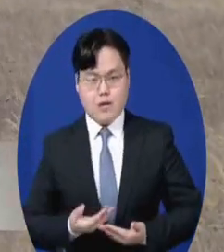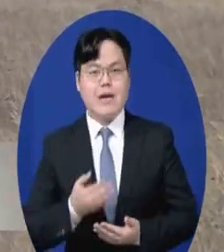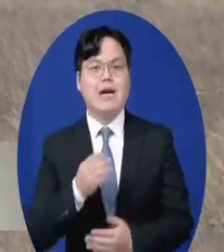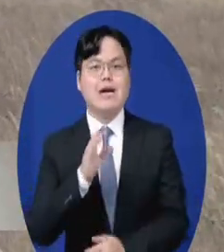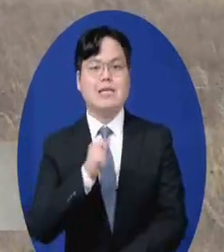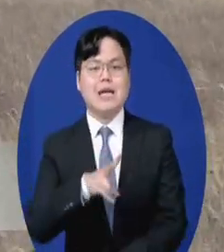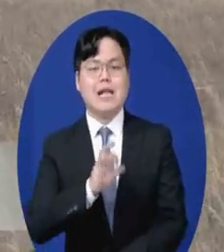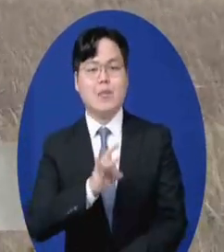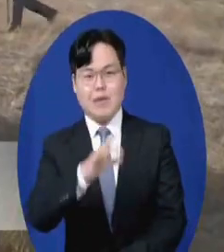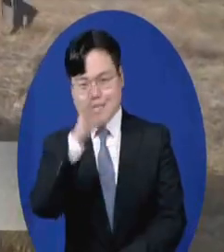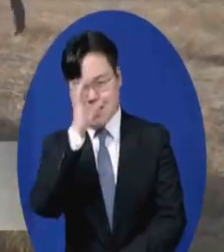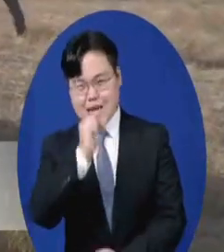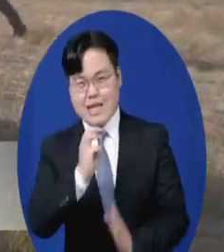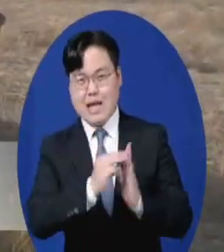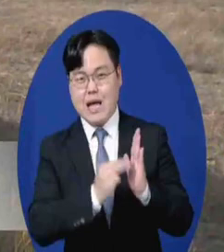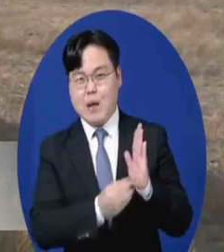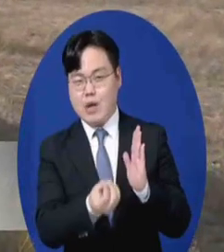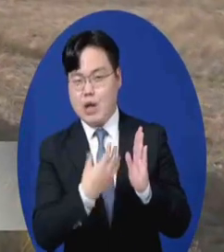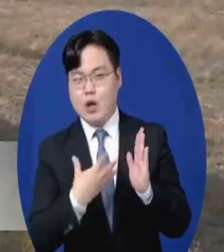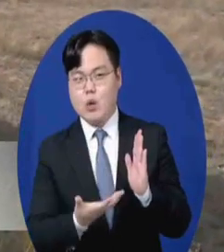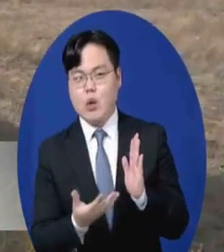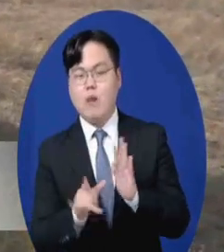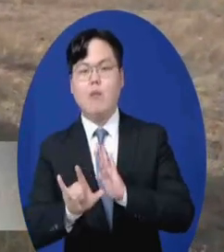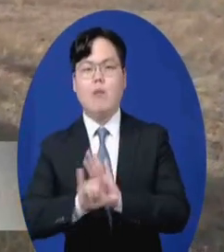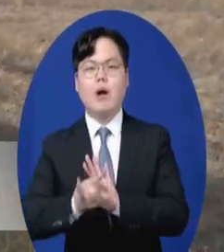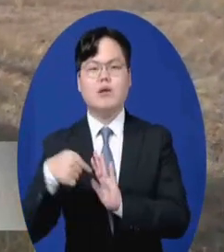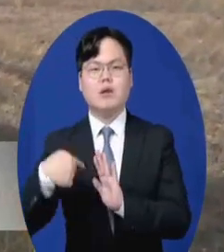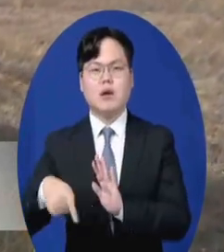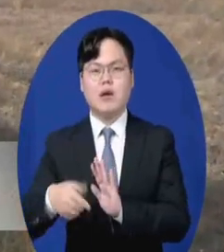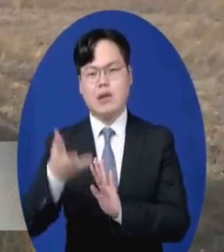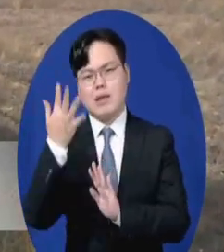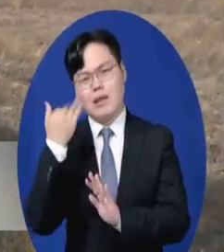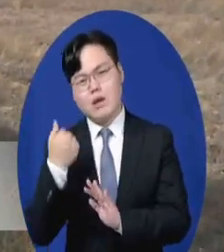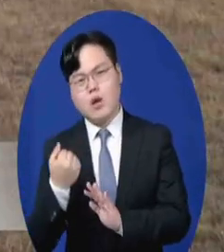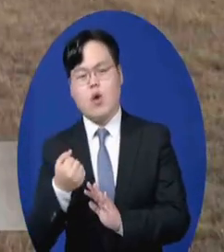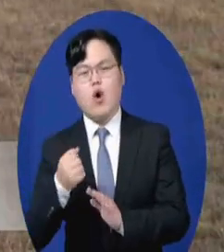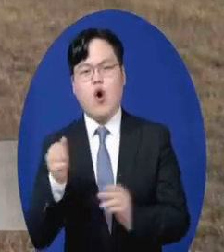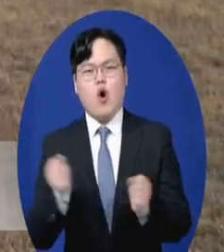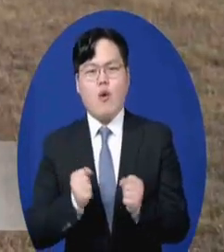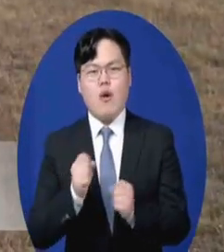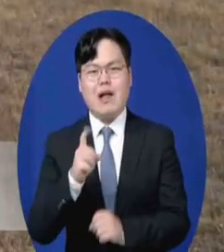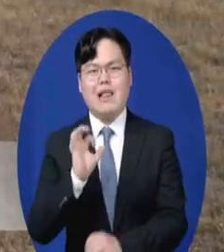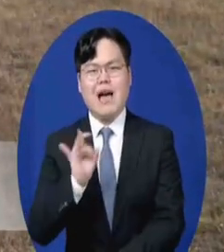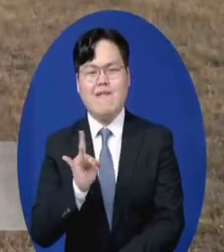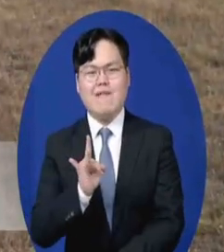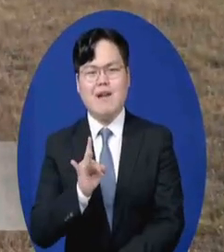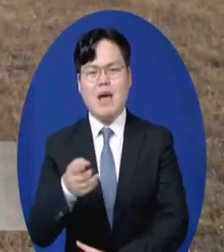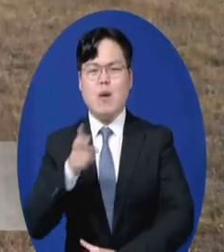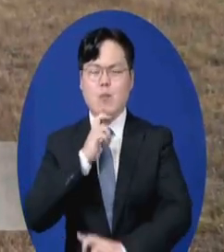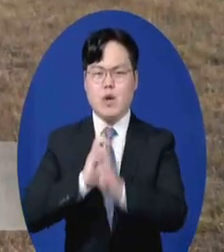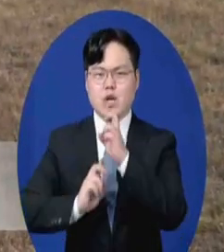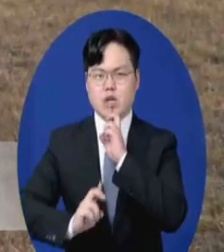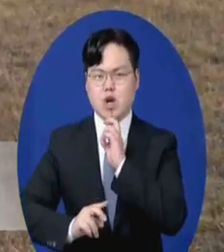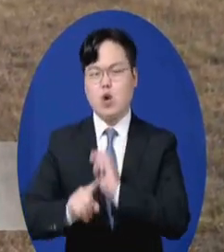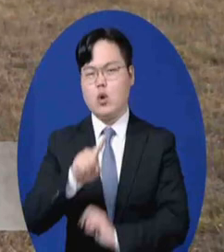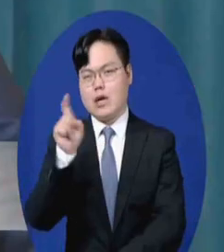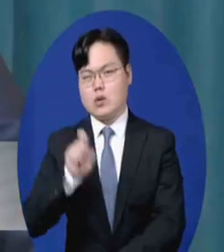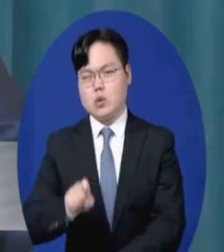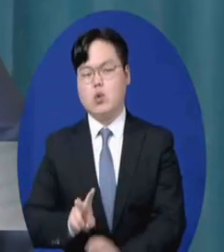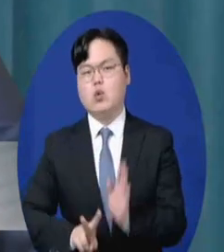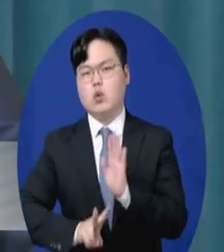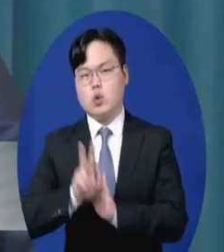Харин салбарын сайдын тайлбараас үзвэл мал аж ахуйн салбарт эрх өвөл хавар өндөр эрсдэлтэй байх магадлалтай гэдгийг сануулж